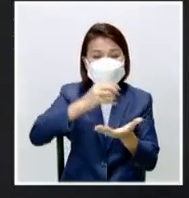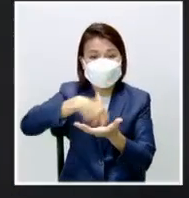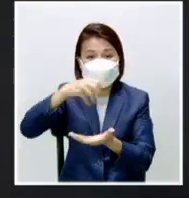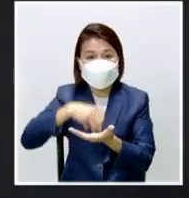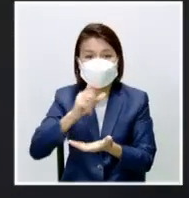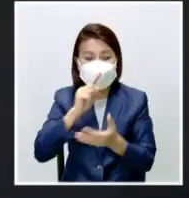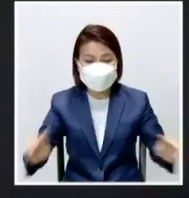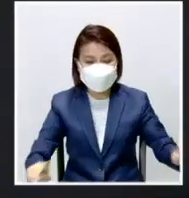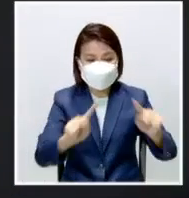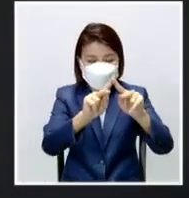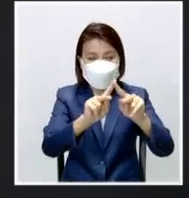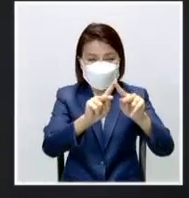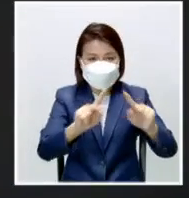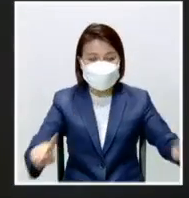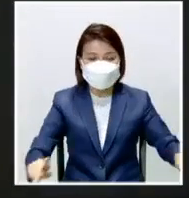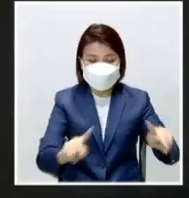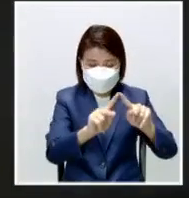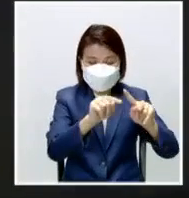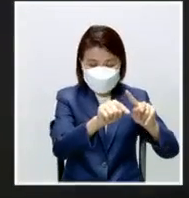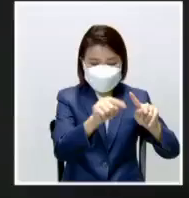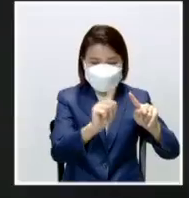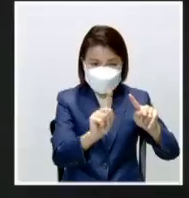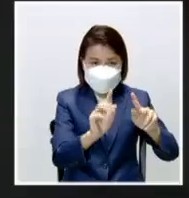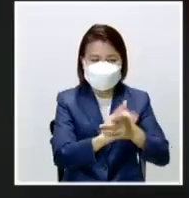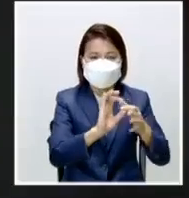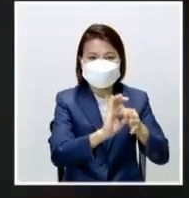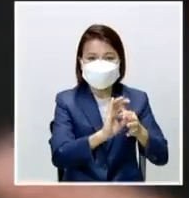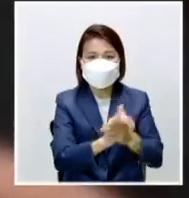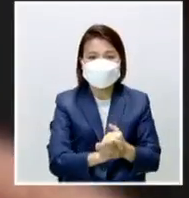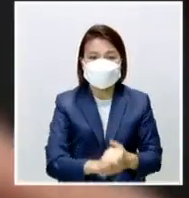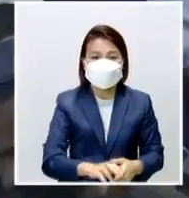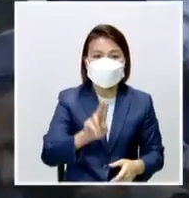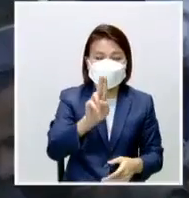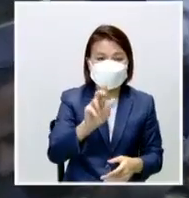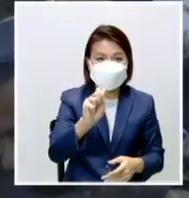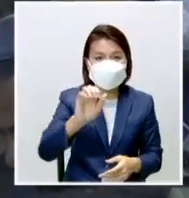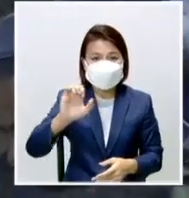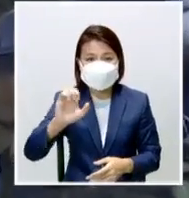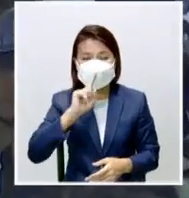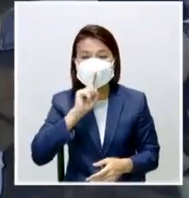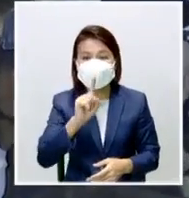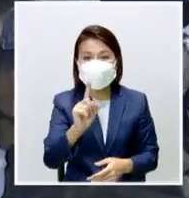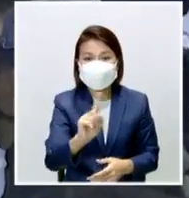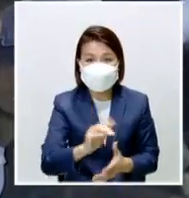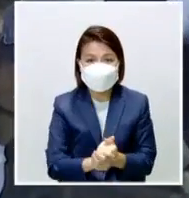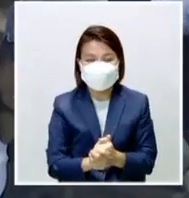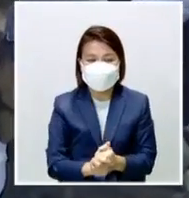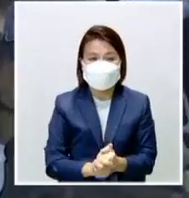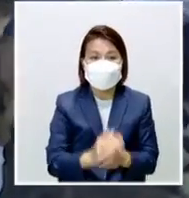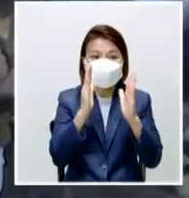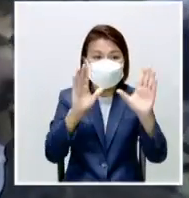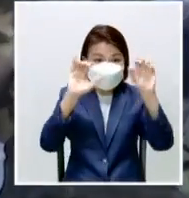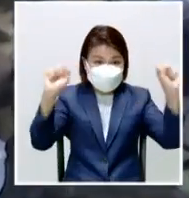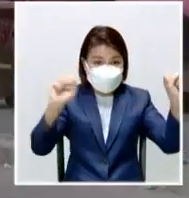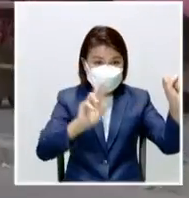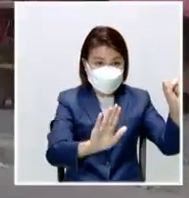ระทรวงต่างประเทศสหรัฐอาหรับเอมิเรตส์หรือ UAE แถลงการยืนยันค่ะว่าอดีตประธานาธิบดีอัชราฟกานีของอัฟกานิสถ